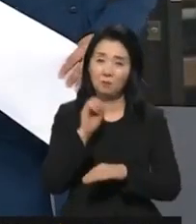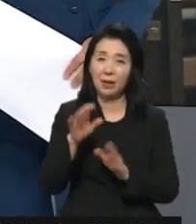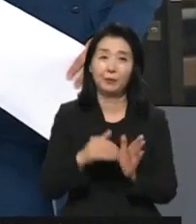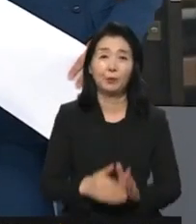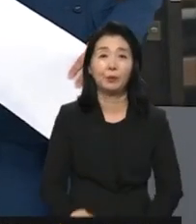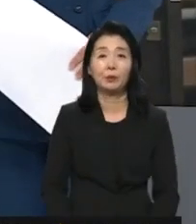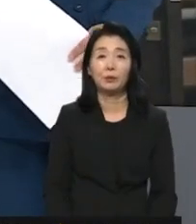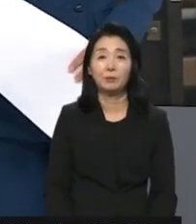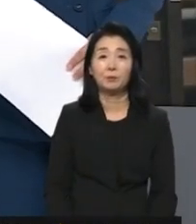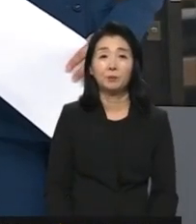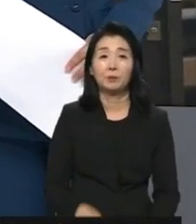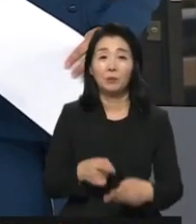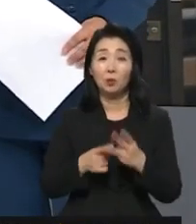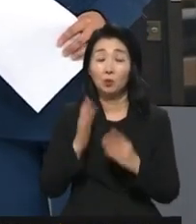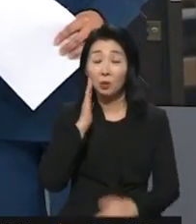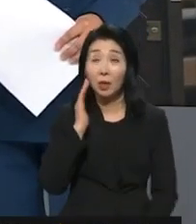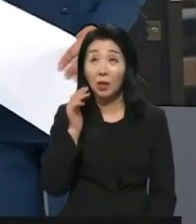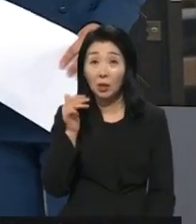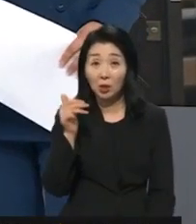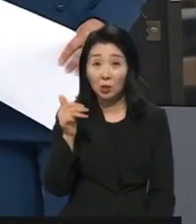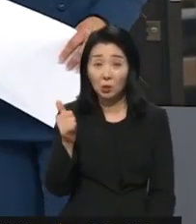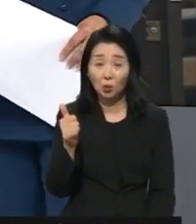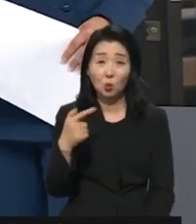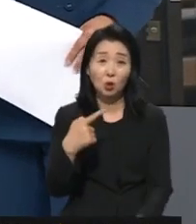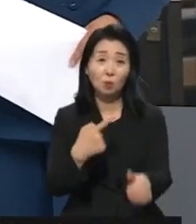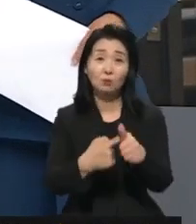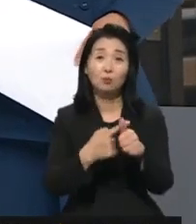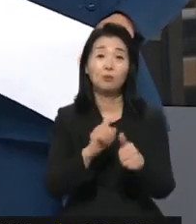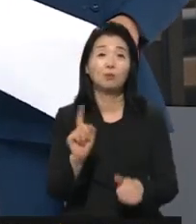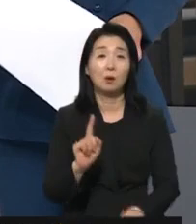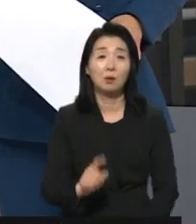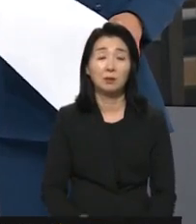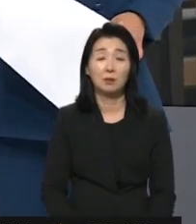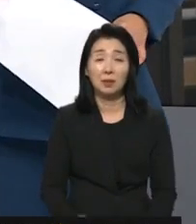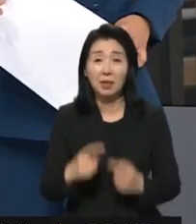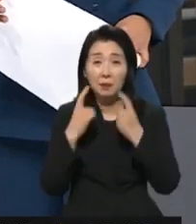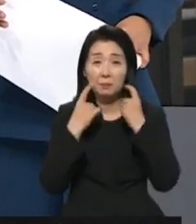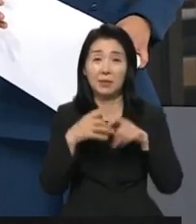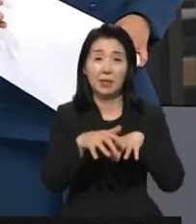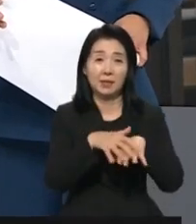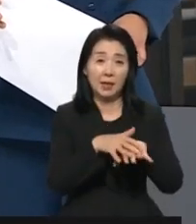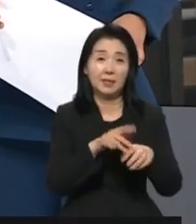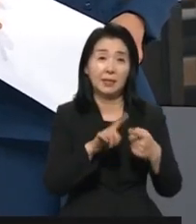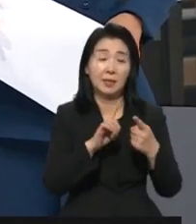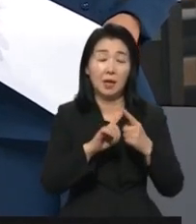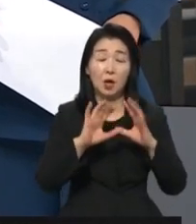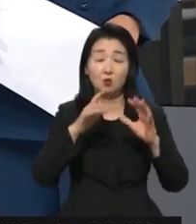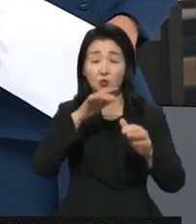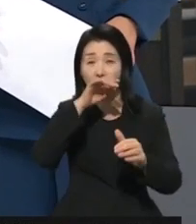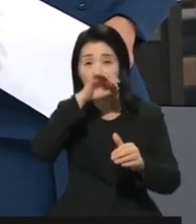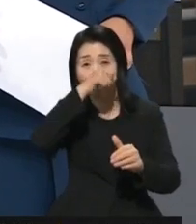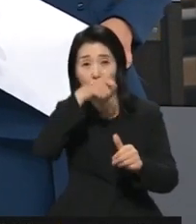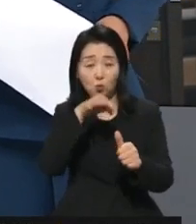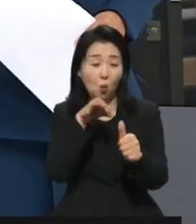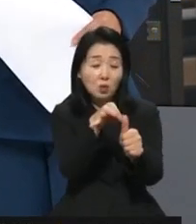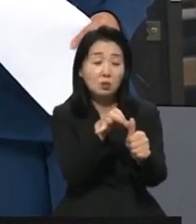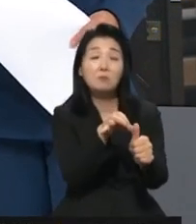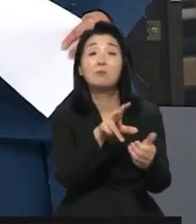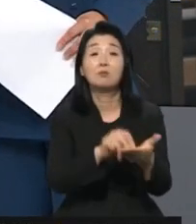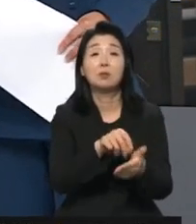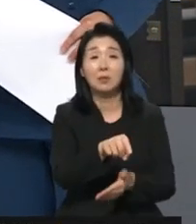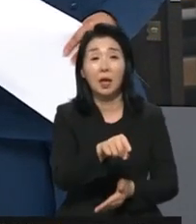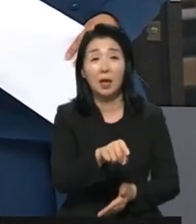오늘 윤 대통령이 야당에 이어서 강하게 비판한 부분 또 있었습니다. 민간단체에 대한 국가 보조금 문제인데요.